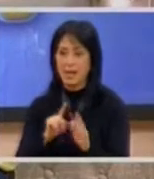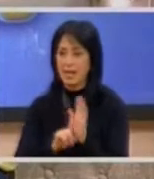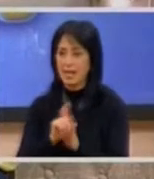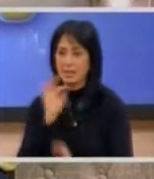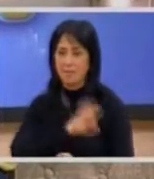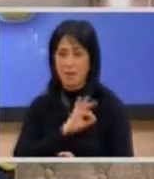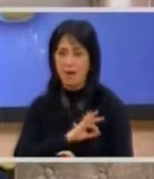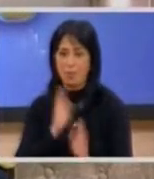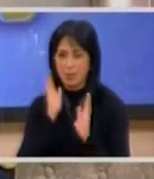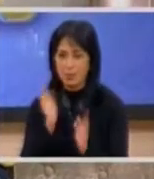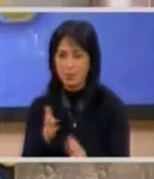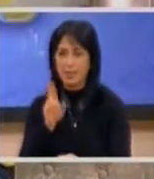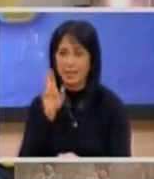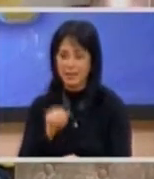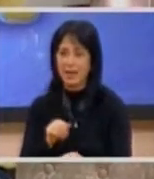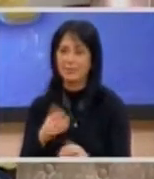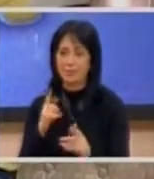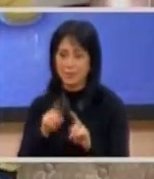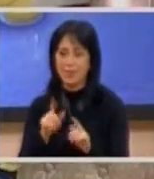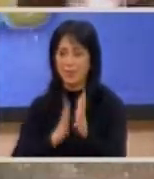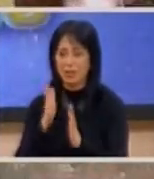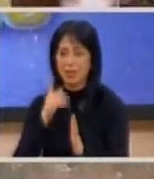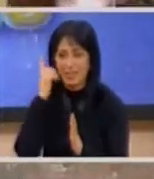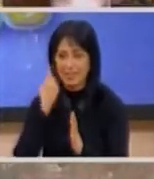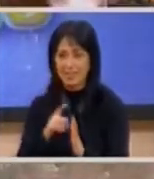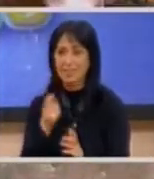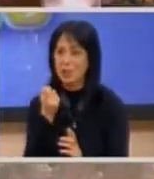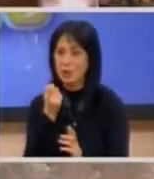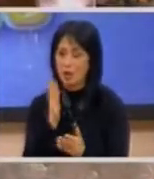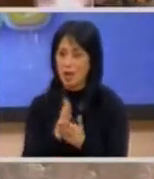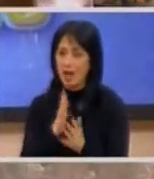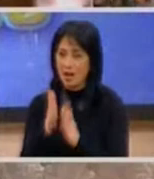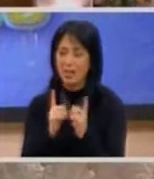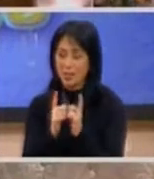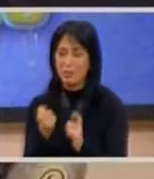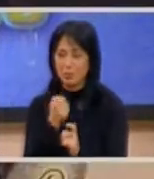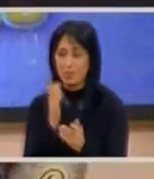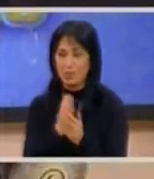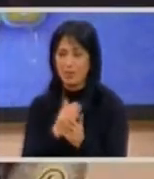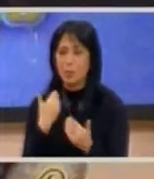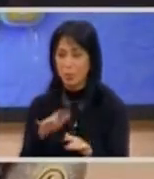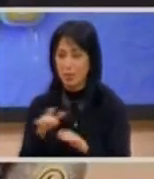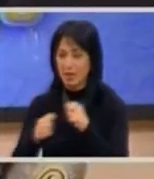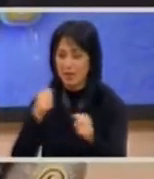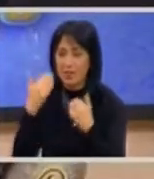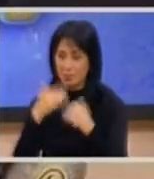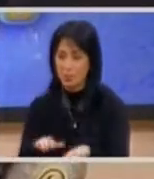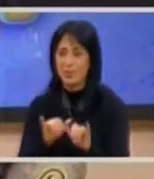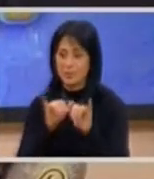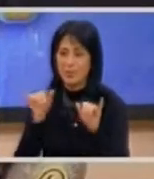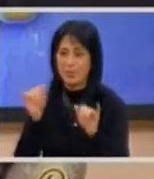და დასაქვდება ძალიან ბევრი ადამიანი, ცოტანი არიან, როგორც ვიცი. კი, ჩვენ უკვე დავასაქმეთ ამ შესახებ